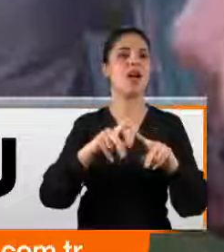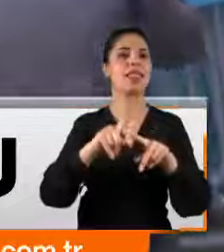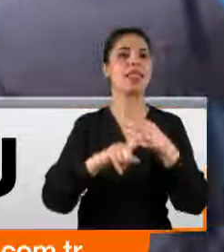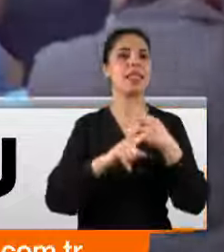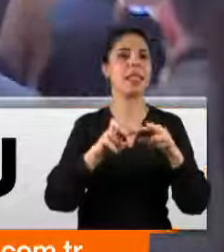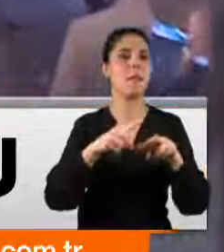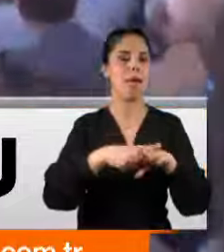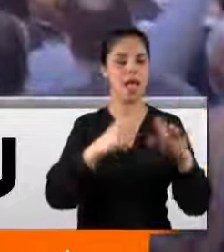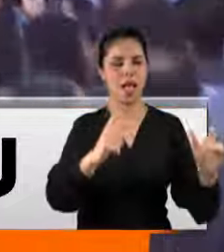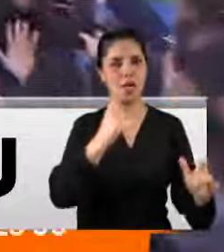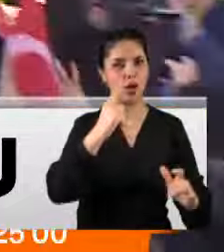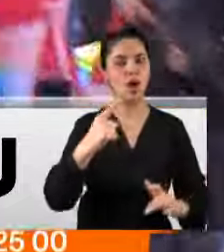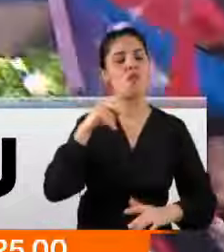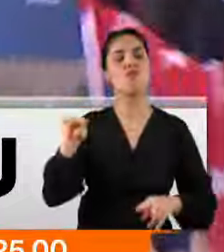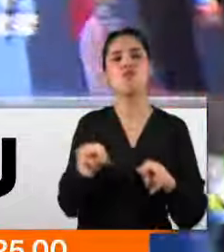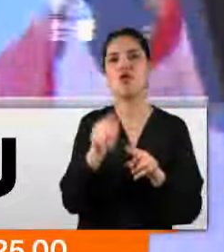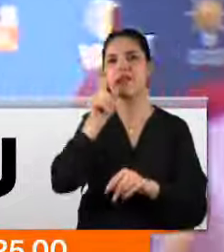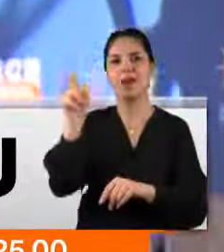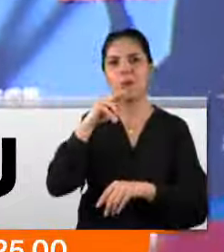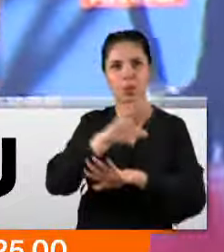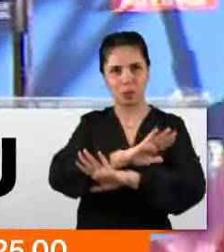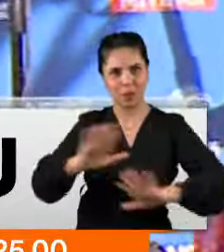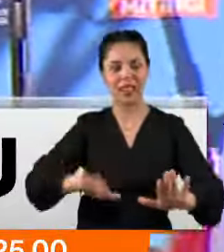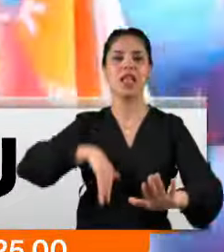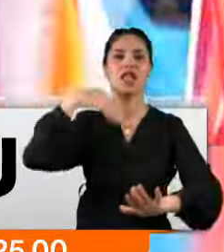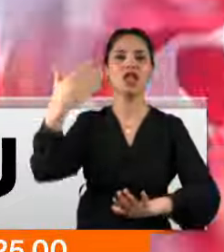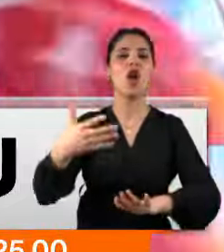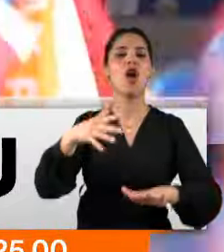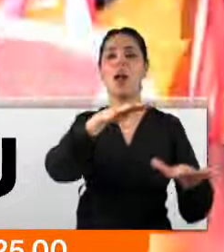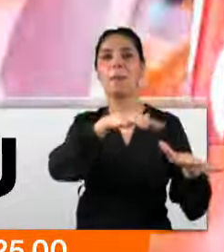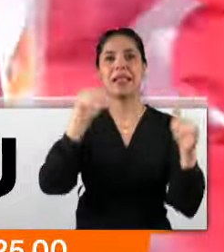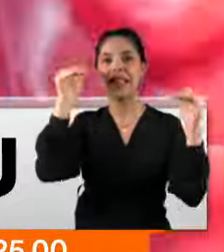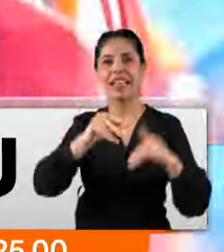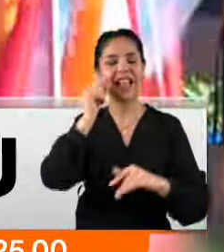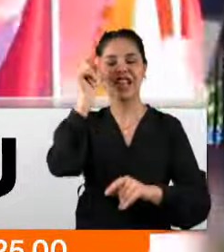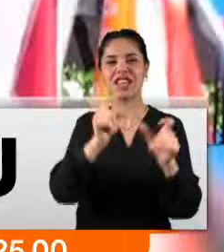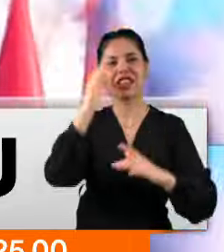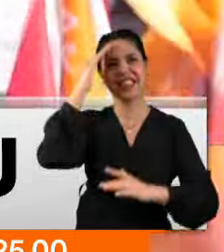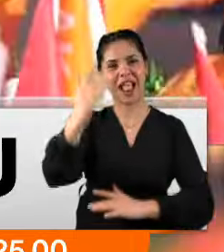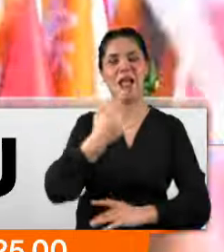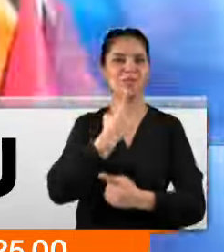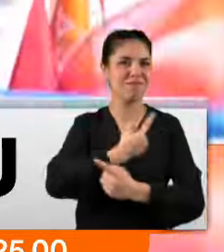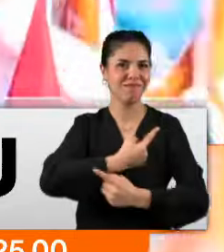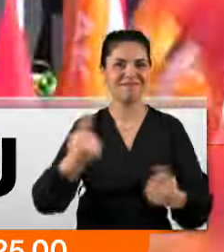konuşmalarını yaptıktan sonra şimdi hep birlikte mitinge gelenleri selamlıyorlar.